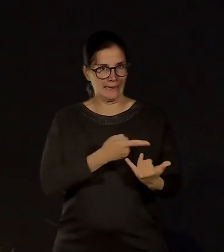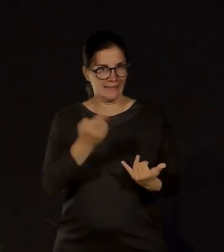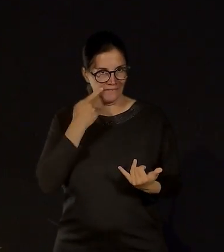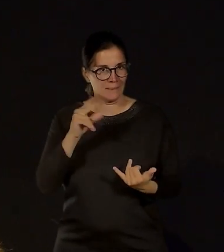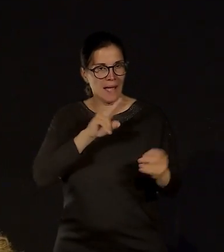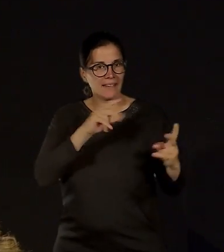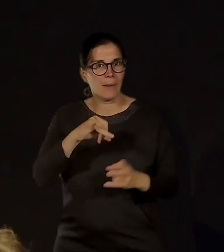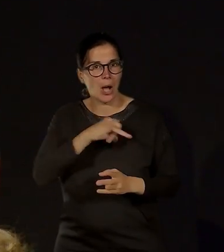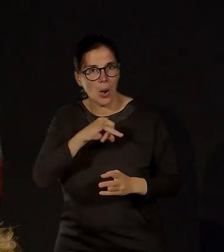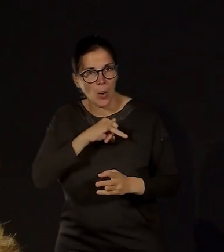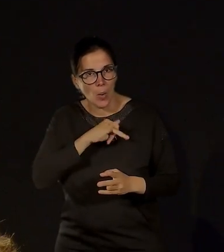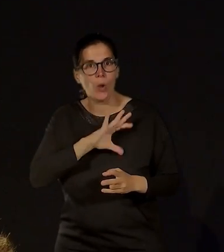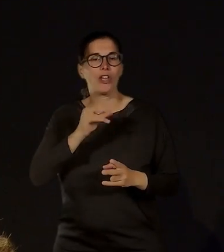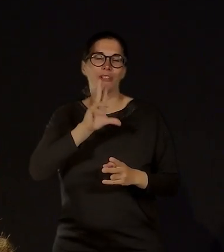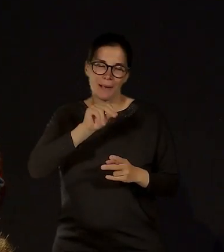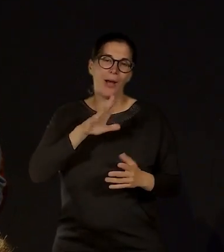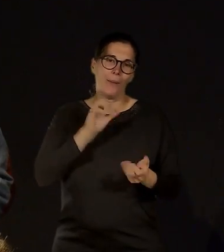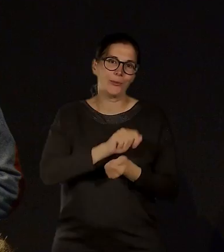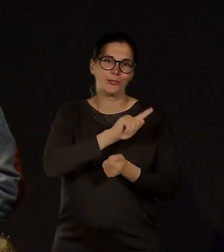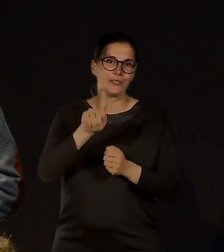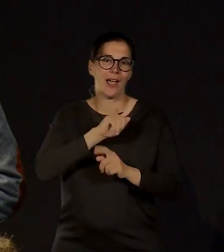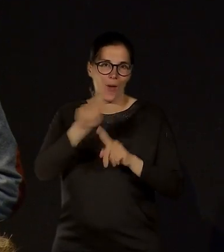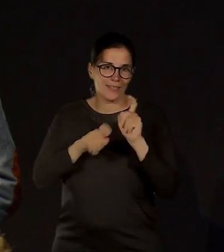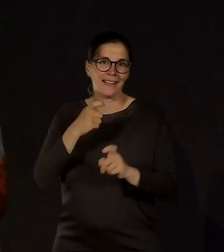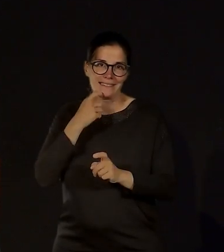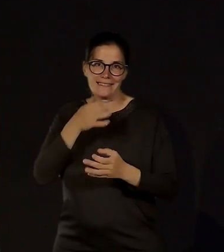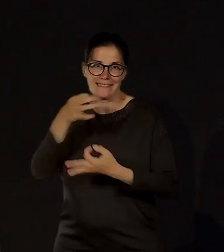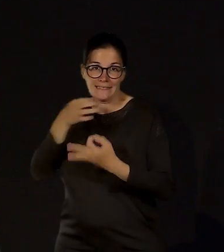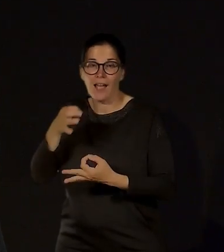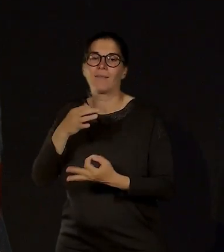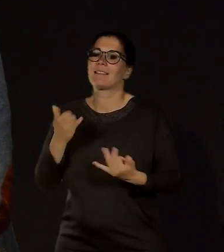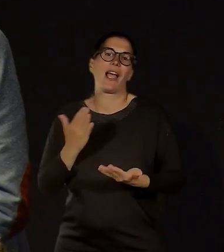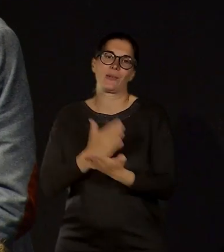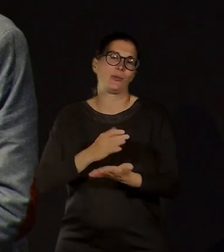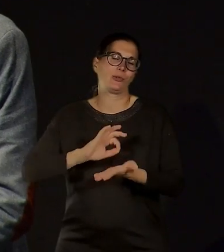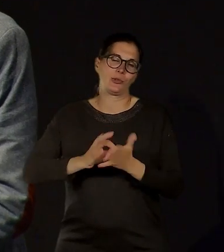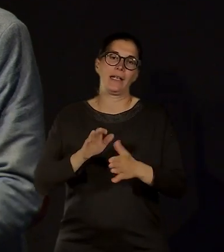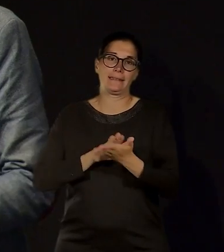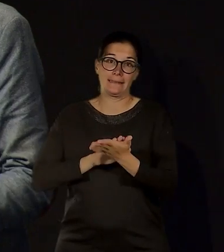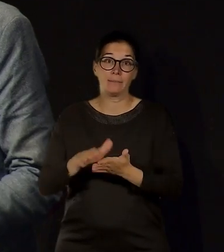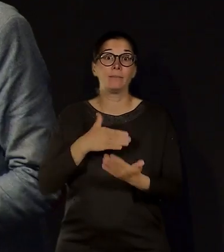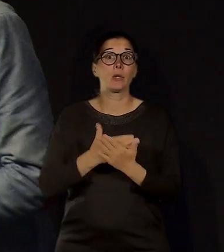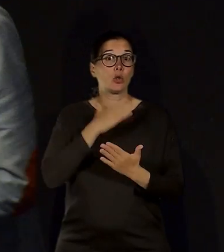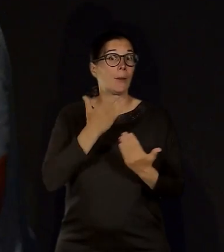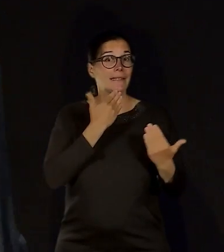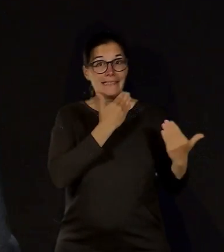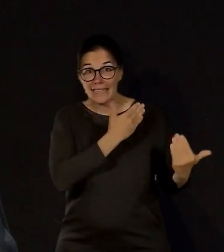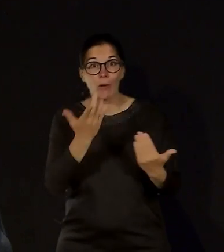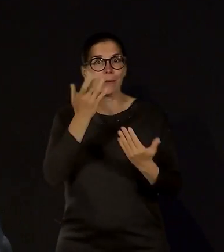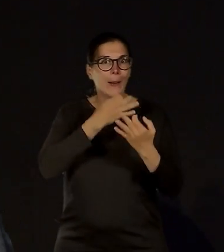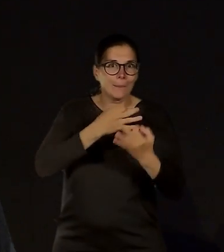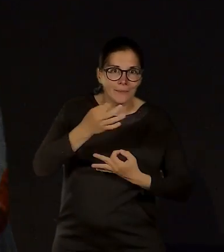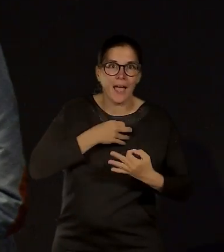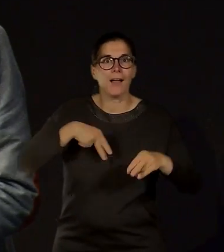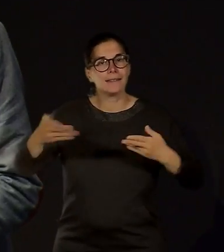těch dotazů určitě by bylo ještě spousta, ale bohužel už nemáme další prostor. Já bych vám chtěl všem poděkovat za dotazy a za